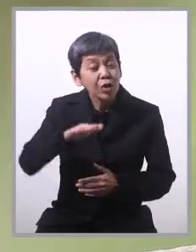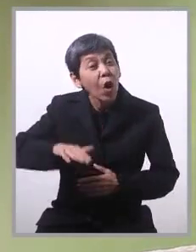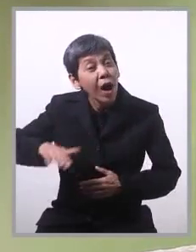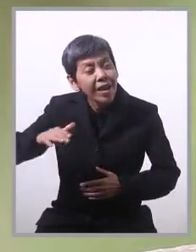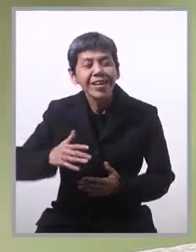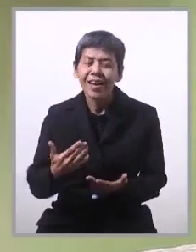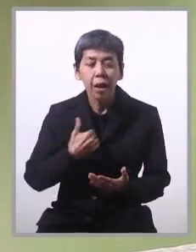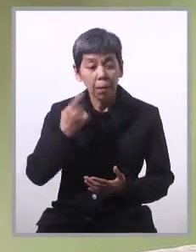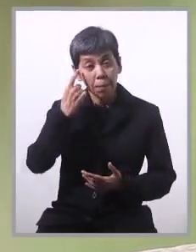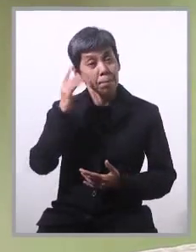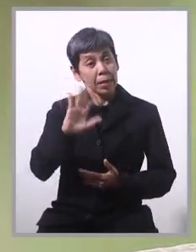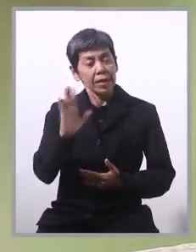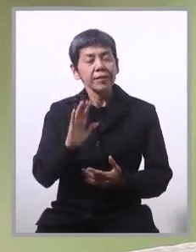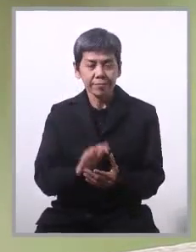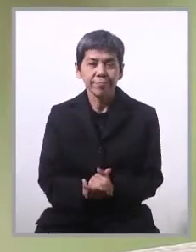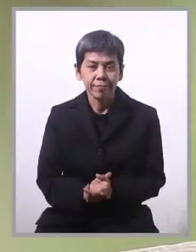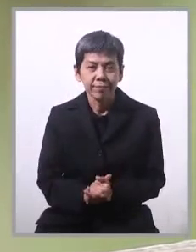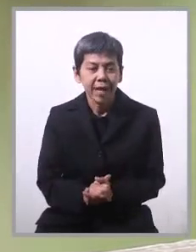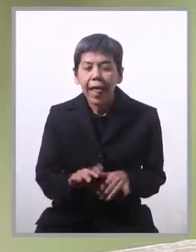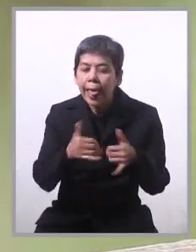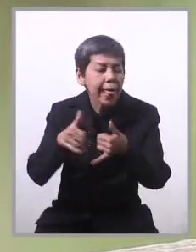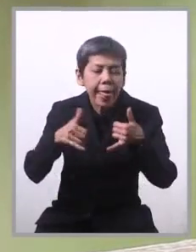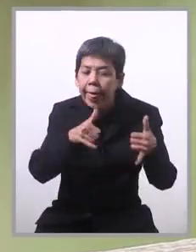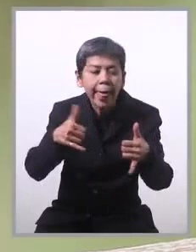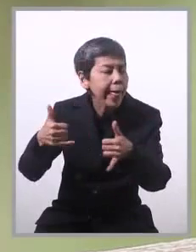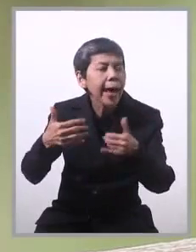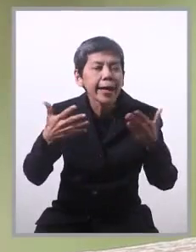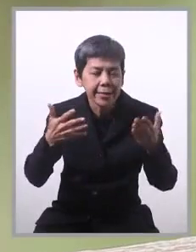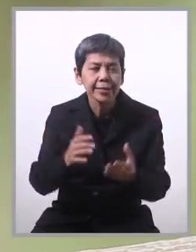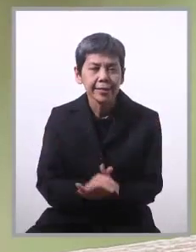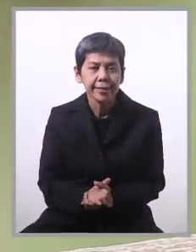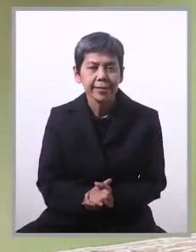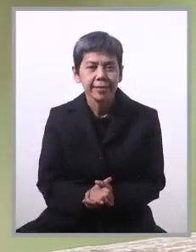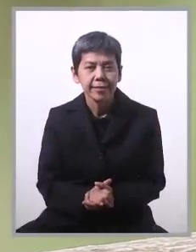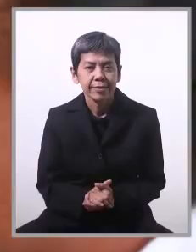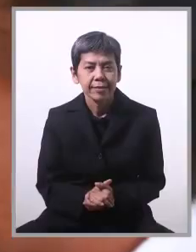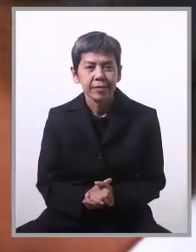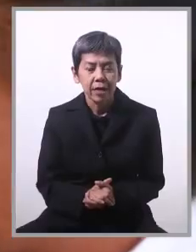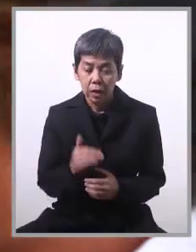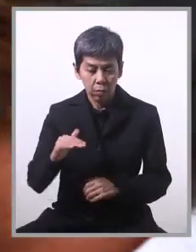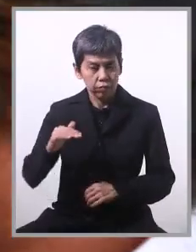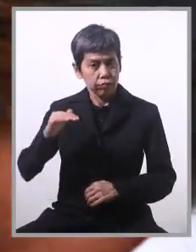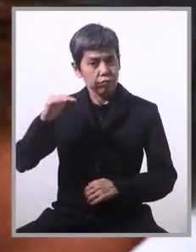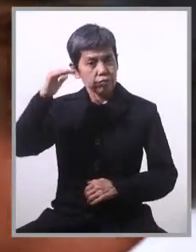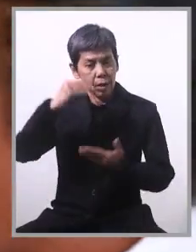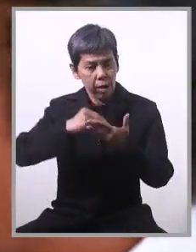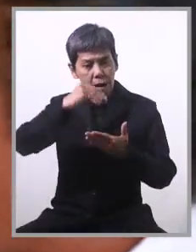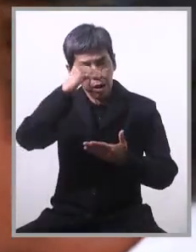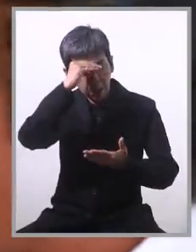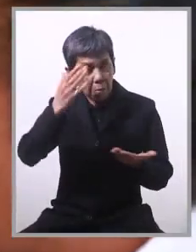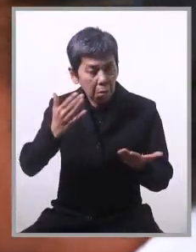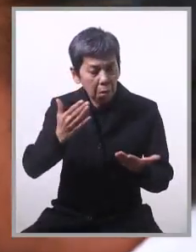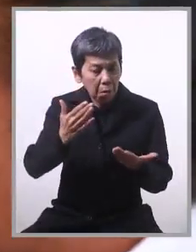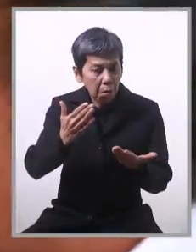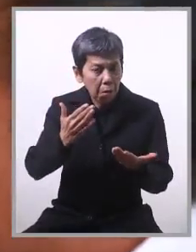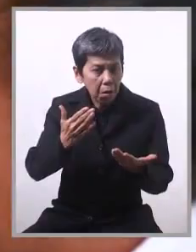ด็กๆอย่างว่าเราไม่ได้คิดอะไรมากมายครับก็เล่นตามปกติครับ แล้วพอโตมาล่ะเรียนชั้นอื่